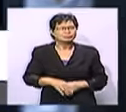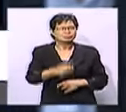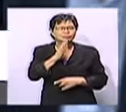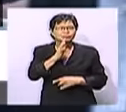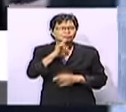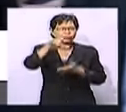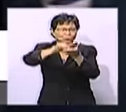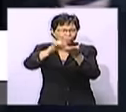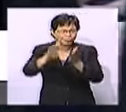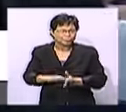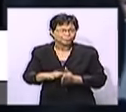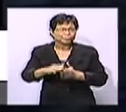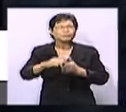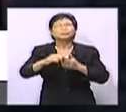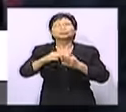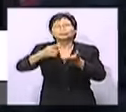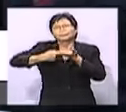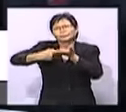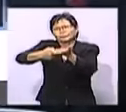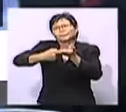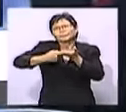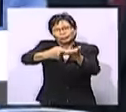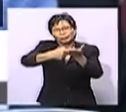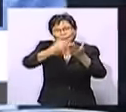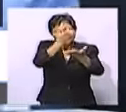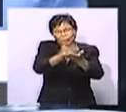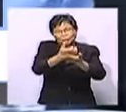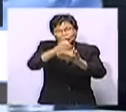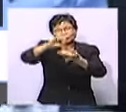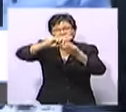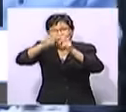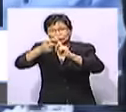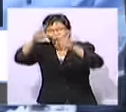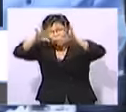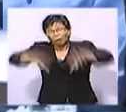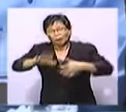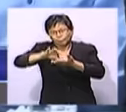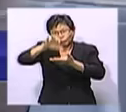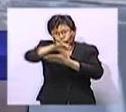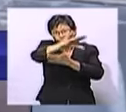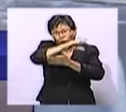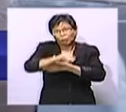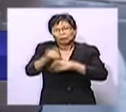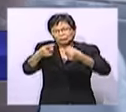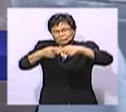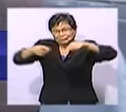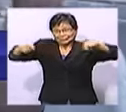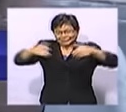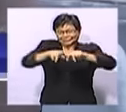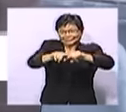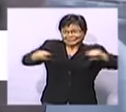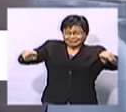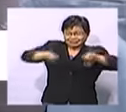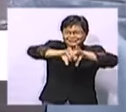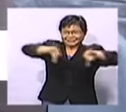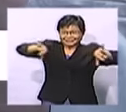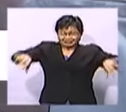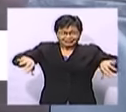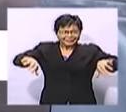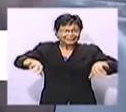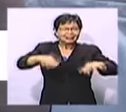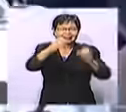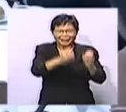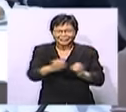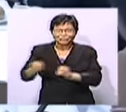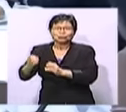Beliau bercakap kepada media selepas perbincangan meja bulat ekonomi digital ASEAN, pelaburan, jurang dan implikasi dasar anjuran